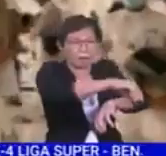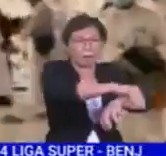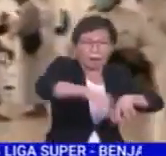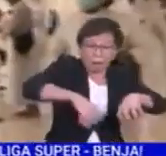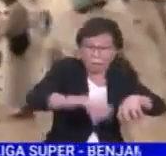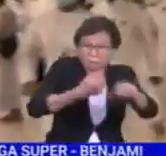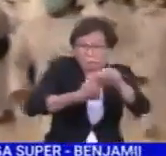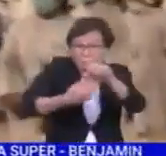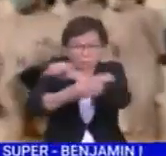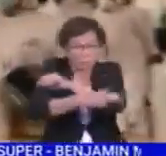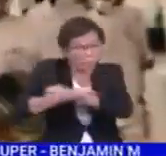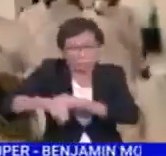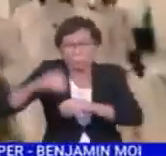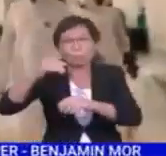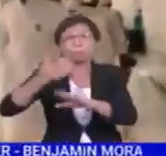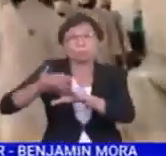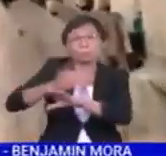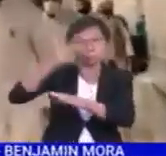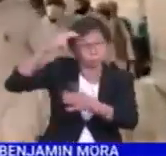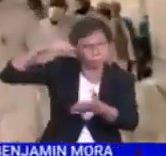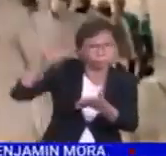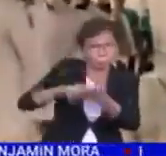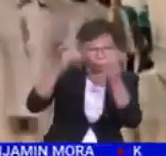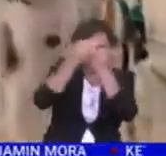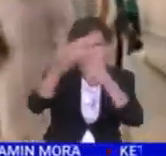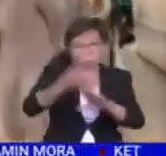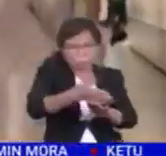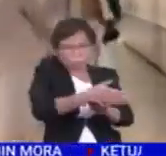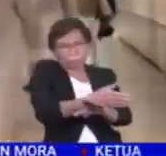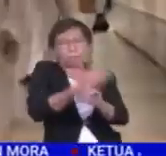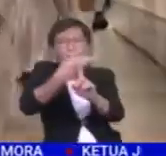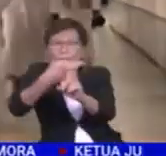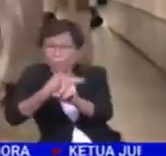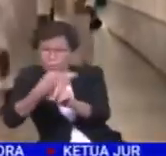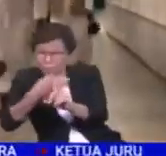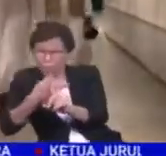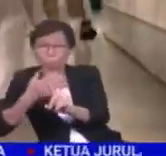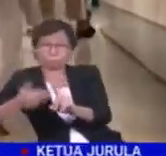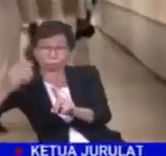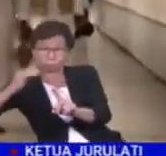walaupun sebel ini keputusan tersebut dijangka di umum sebelum